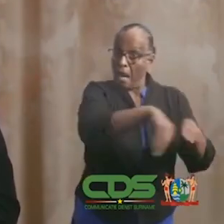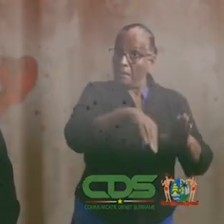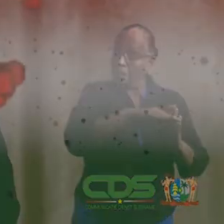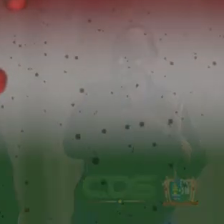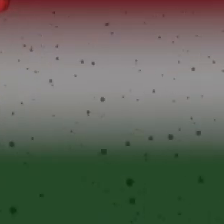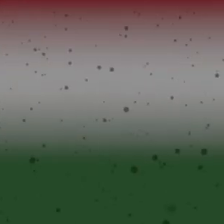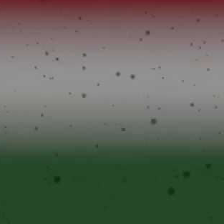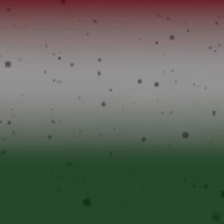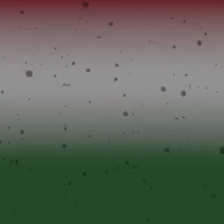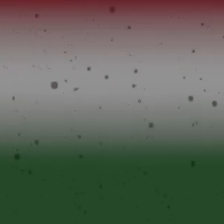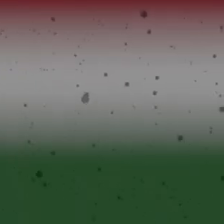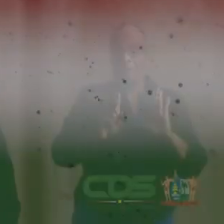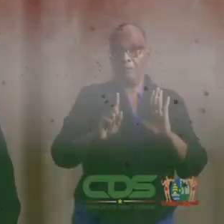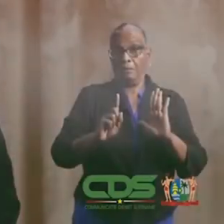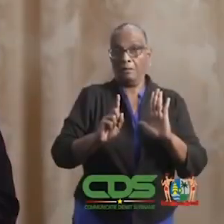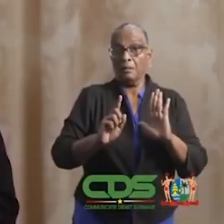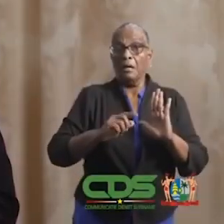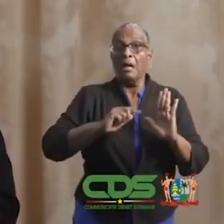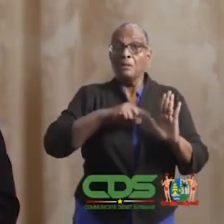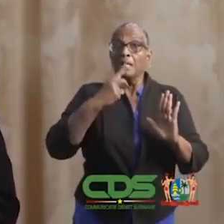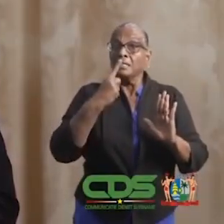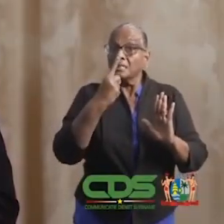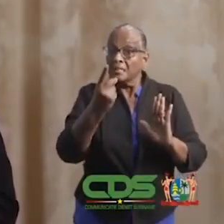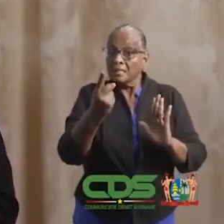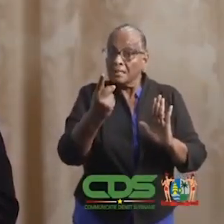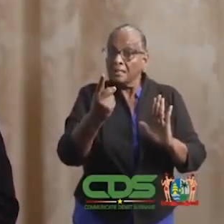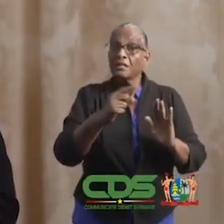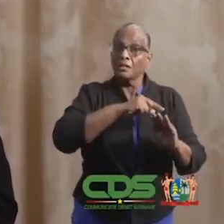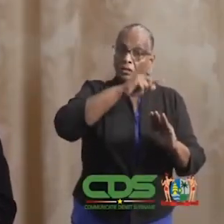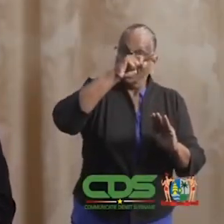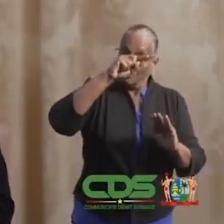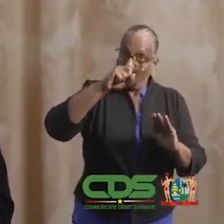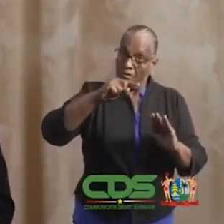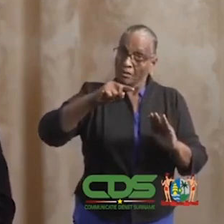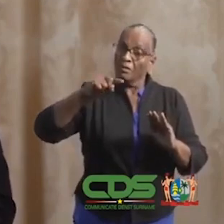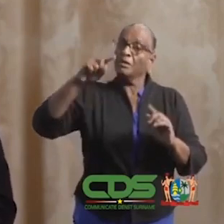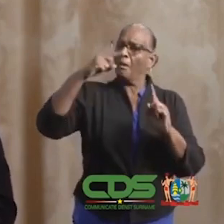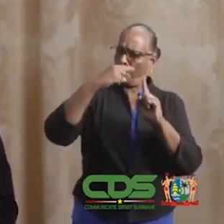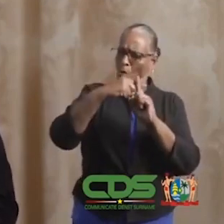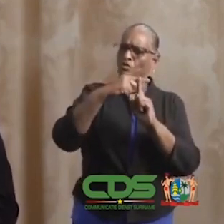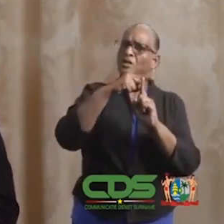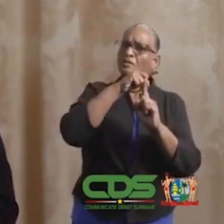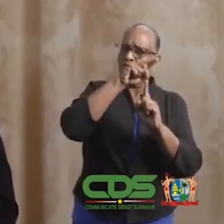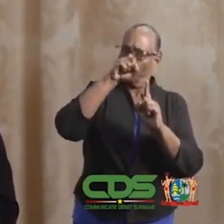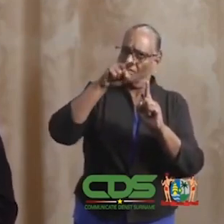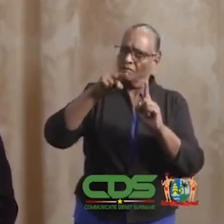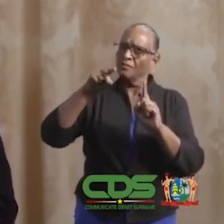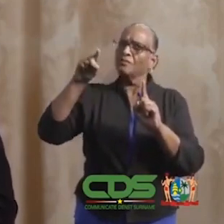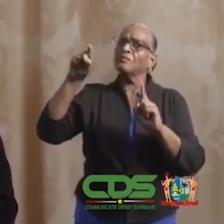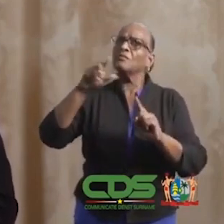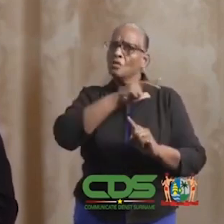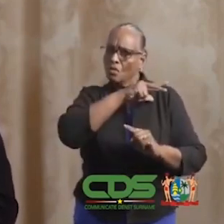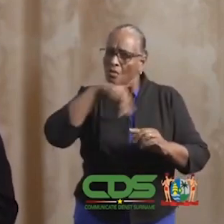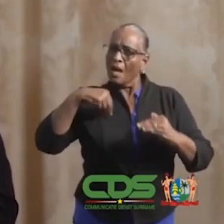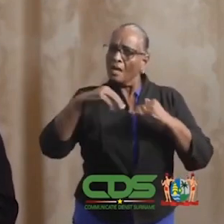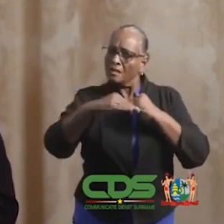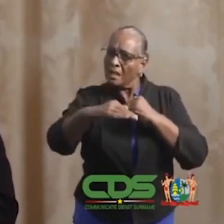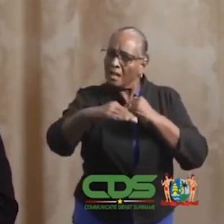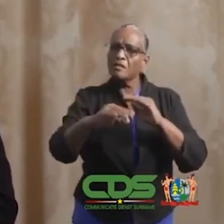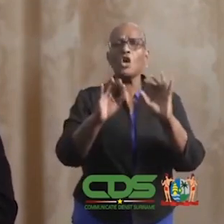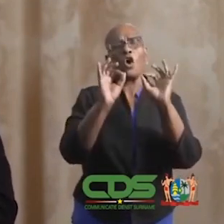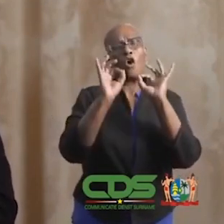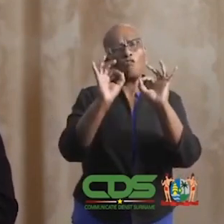naleeft. Zoals u ziet, vertoont de curve nog steeds een positief beeld. We zijn als land nu